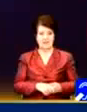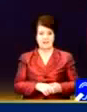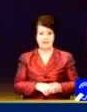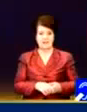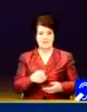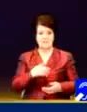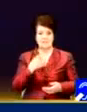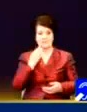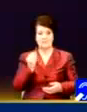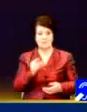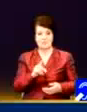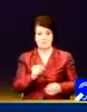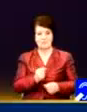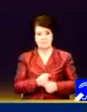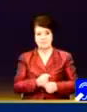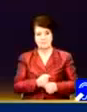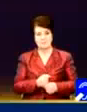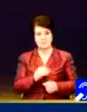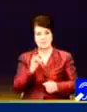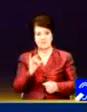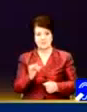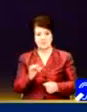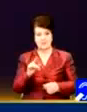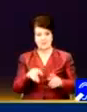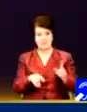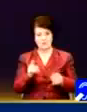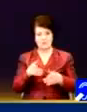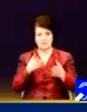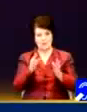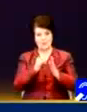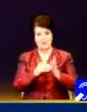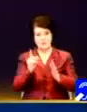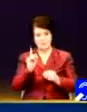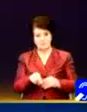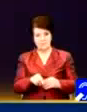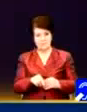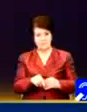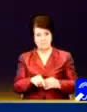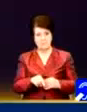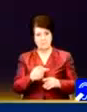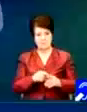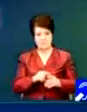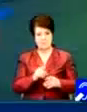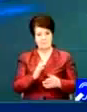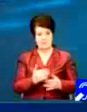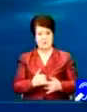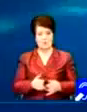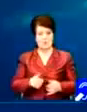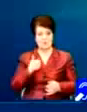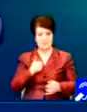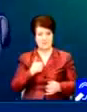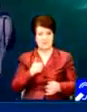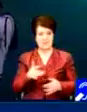nu uite să se aprecieze și uneori să-și îndrepte coroana, pentru că ea trebuie purtată cu multă demnitate. De la